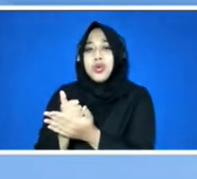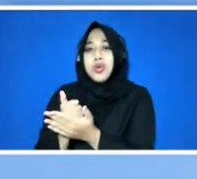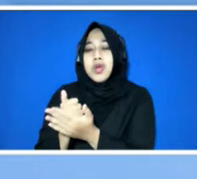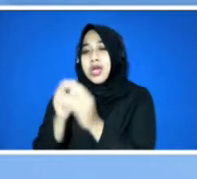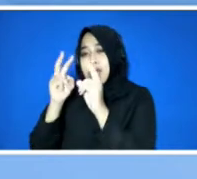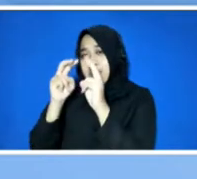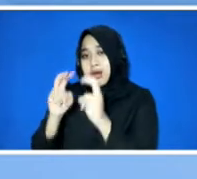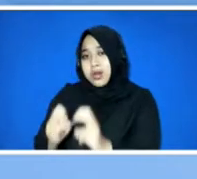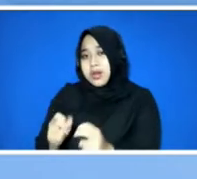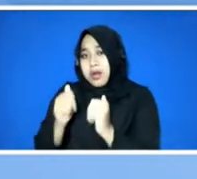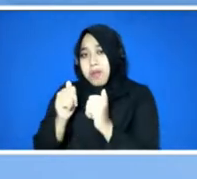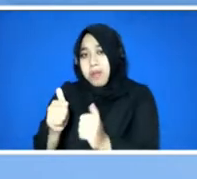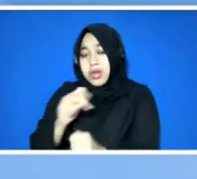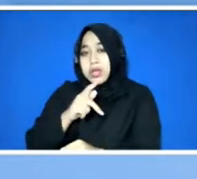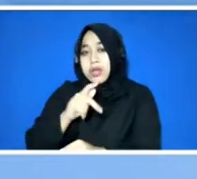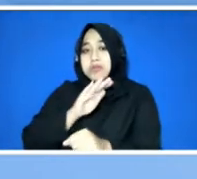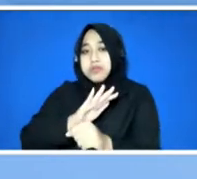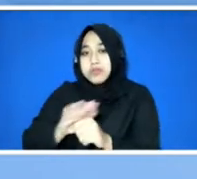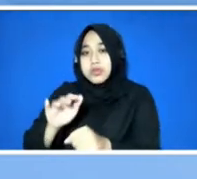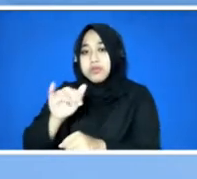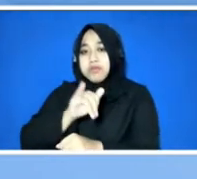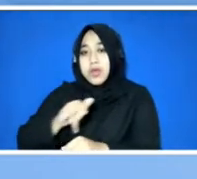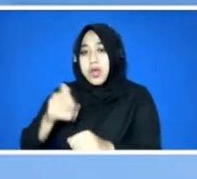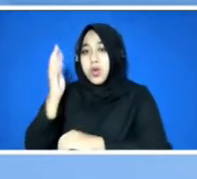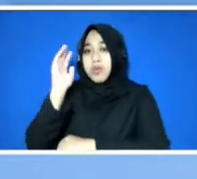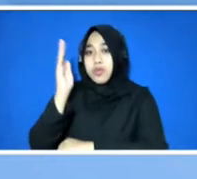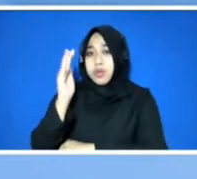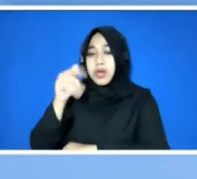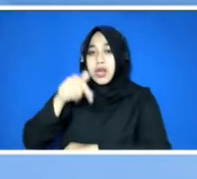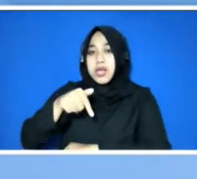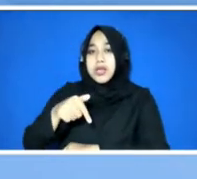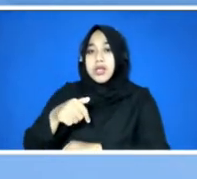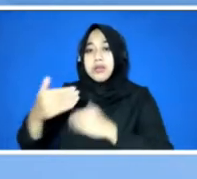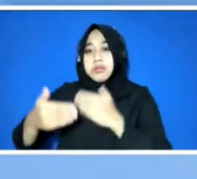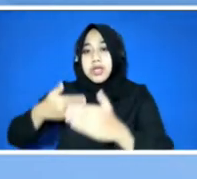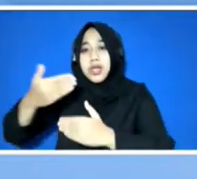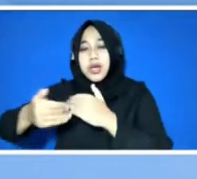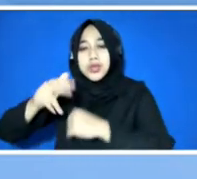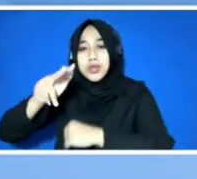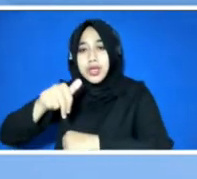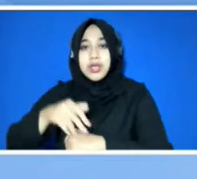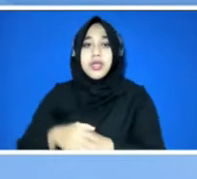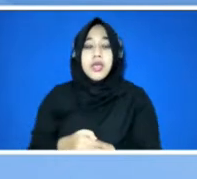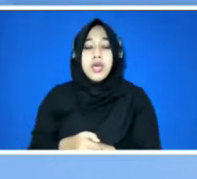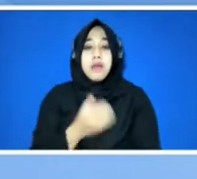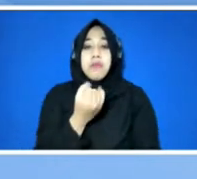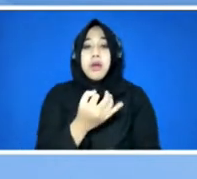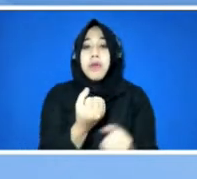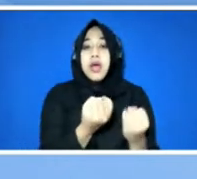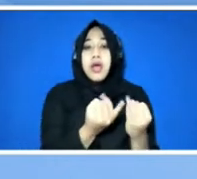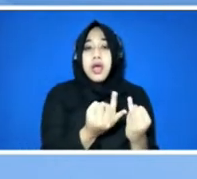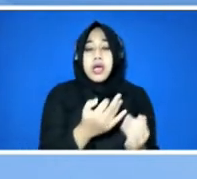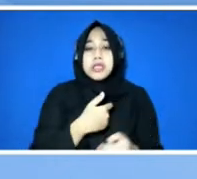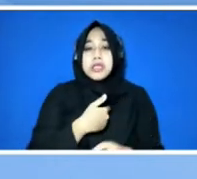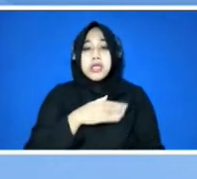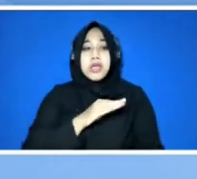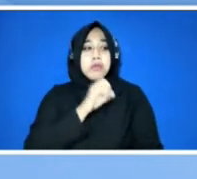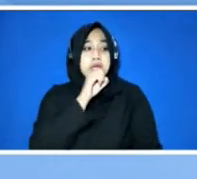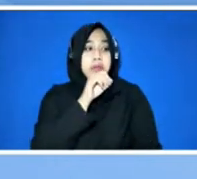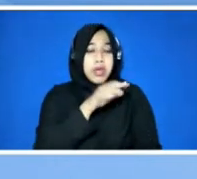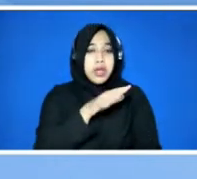kita nanti bersama-sama hasil seminar ini, webinar ini untuk kita tindak lanjut. Ini beberapa angka, saya tidak akan sampaikan